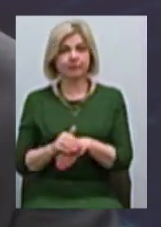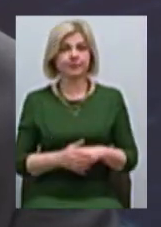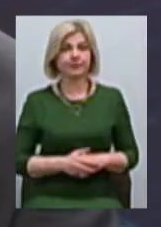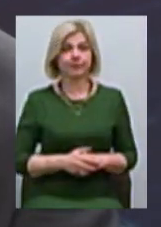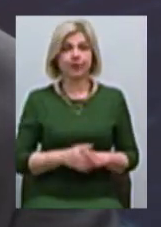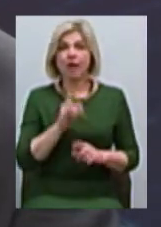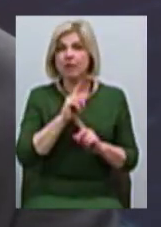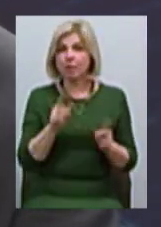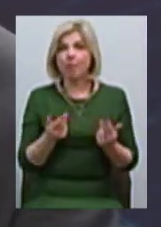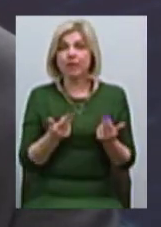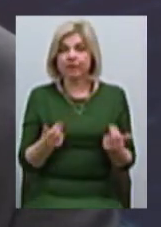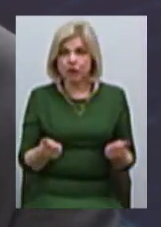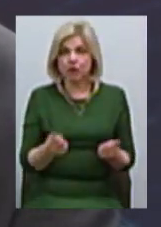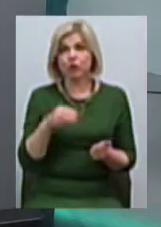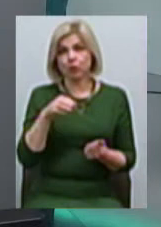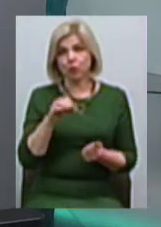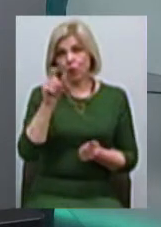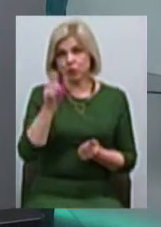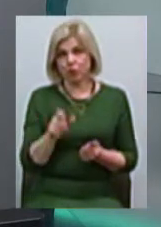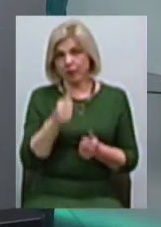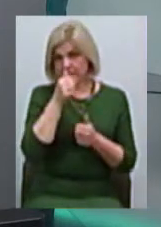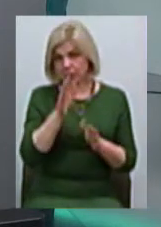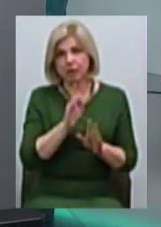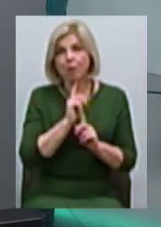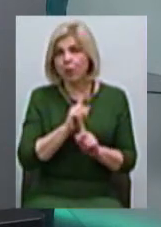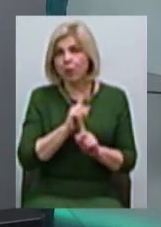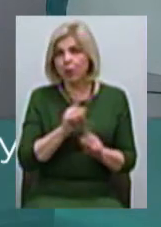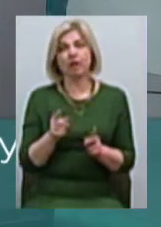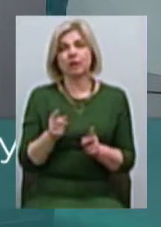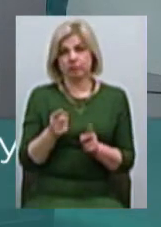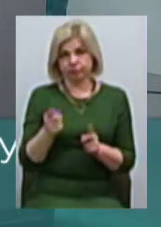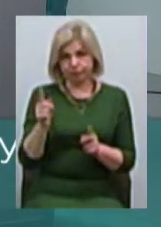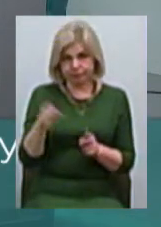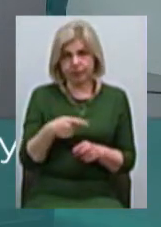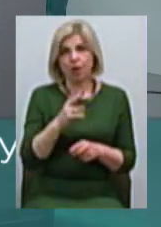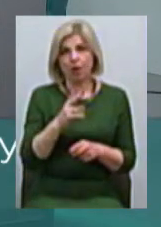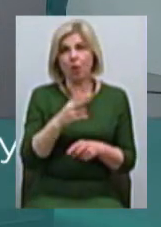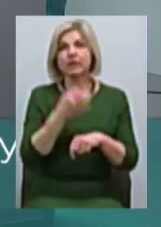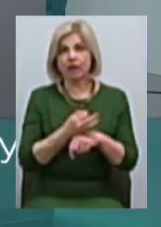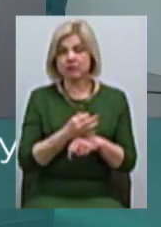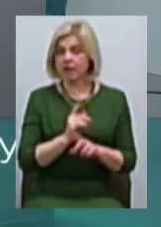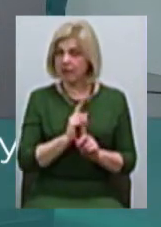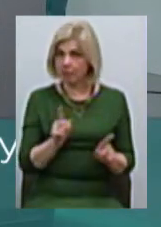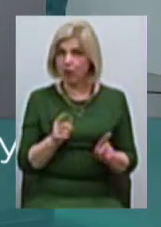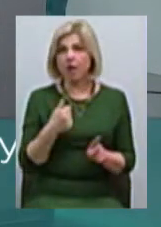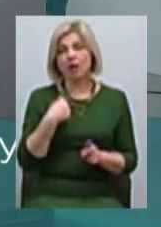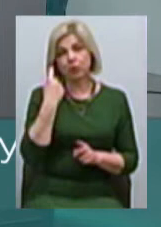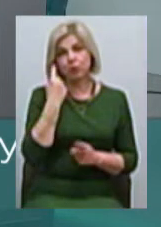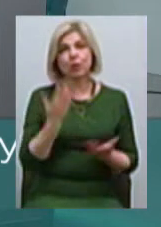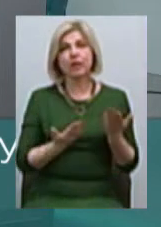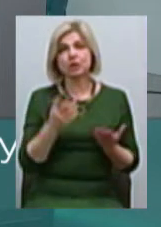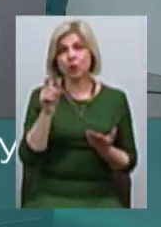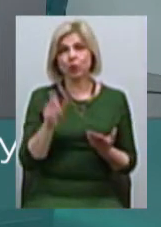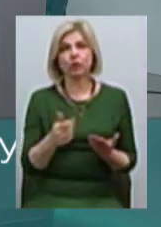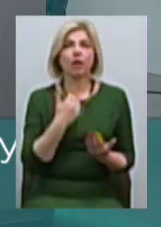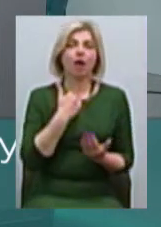не буде підтверджений, то особа не буде там притягнута відповідальності. Не буде відповідати? Ні, ну, тобто, я думаю, якщо людина їй показалась,